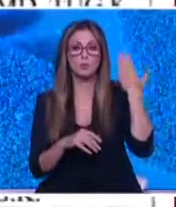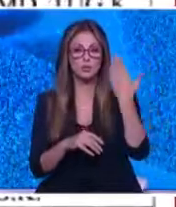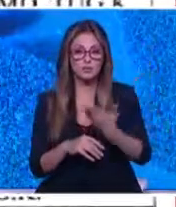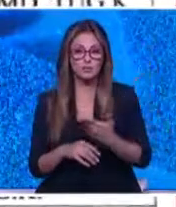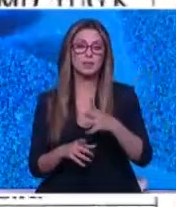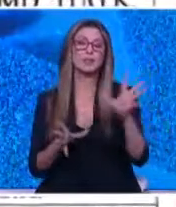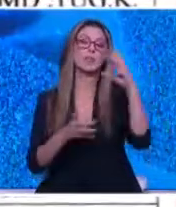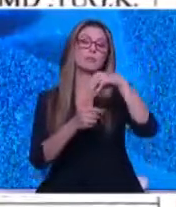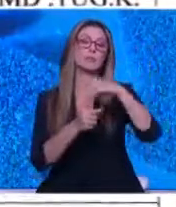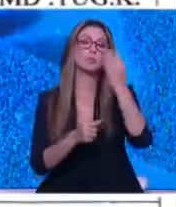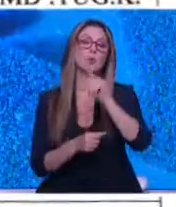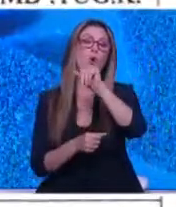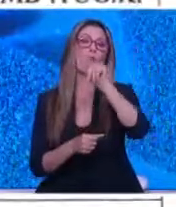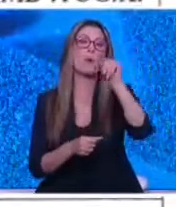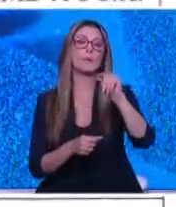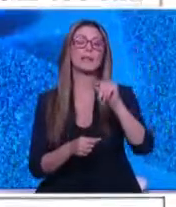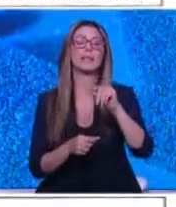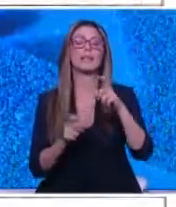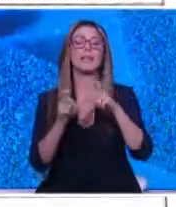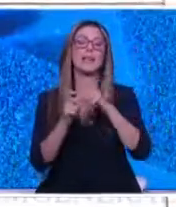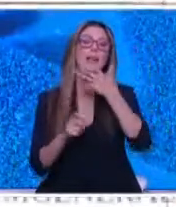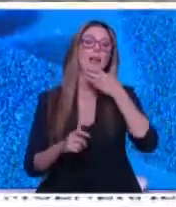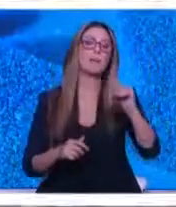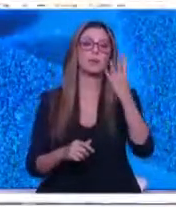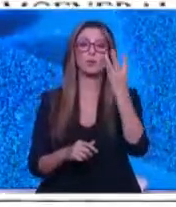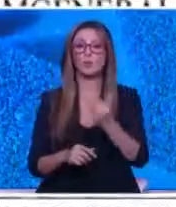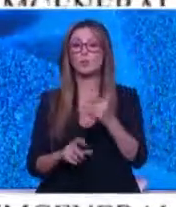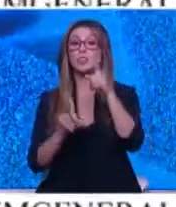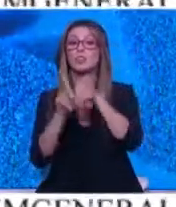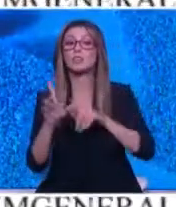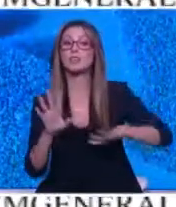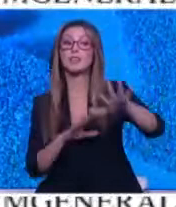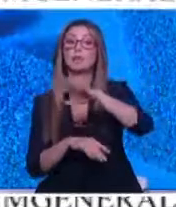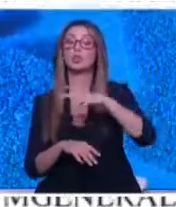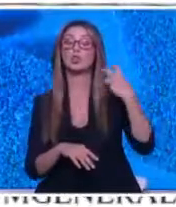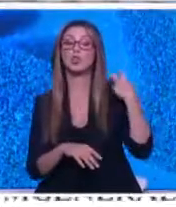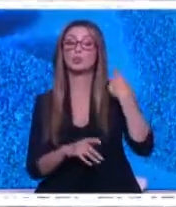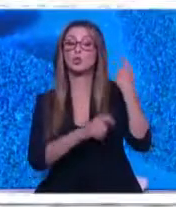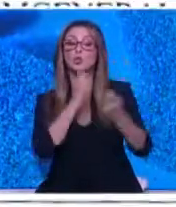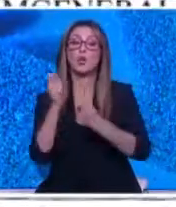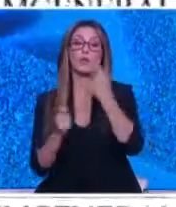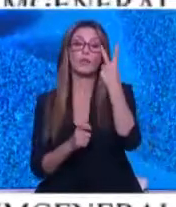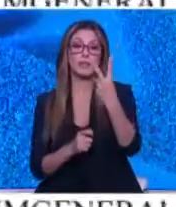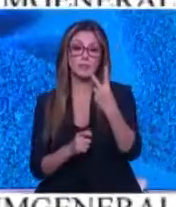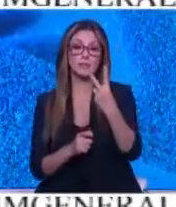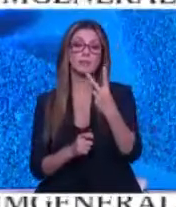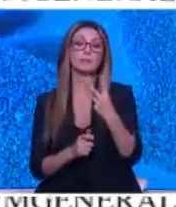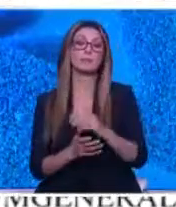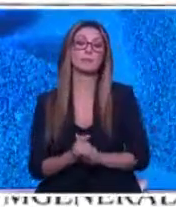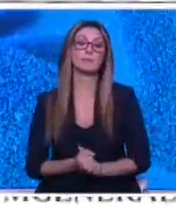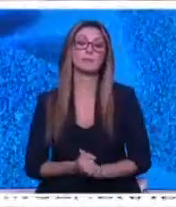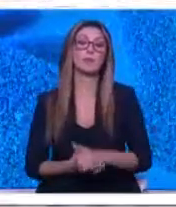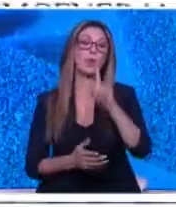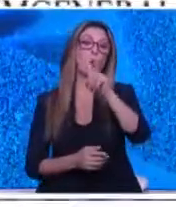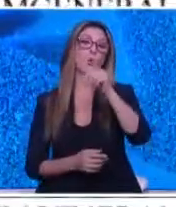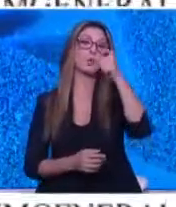de aralarında bulunduğu 11 general emekliye sevk edildi. Jandarma Genel Komutanlığı'nda görevli 2 Tümgeneral Kor Generalliğe,